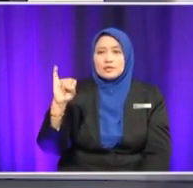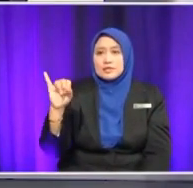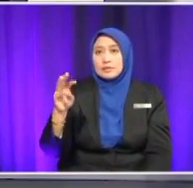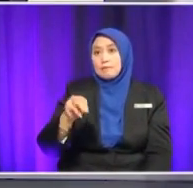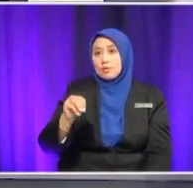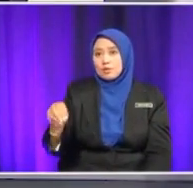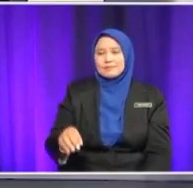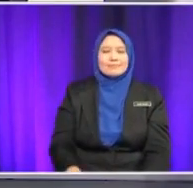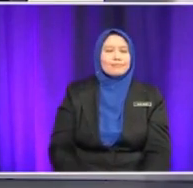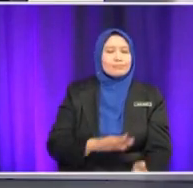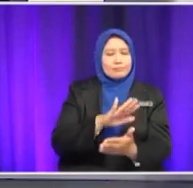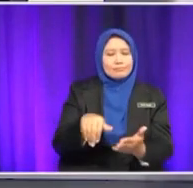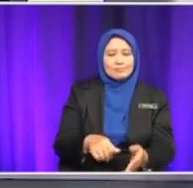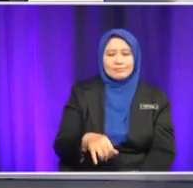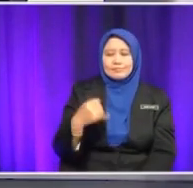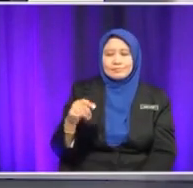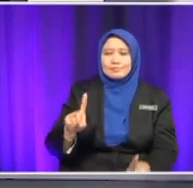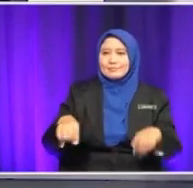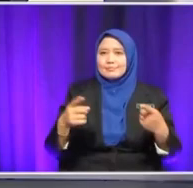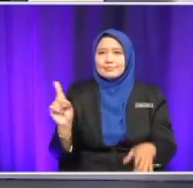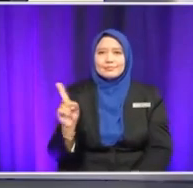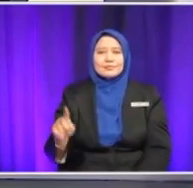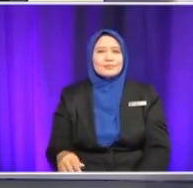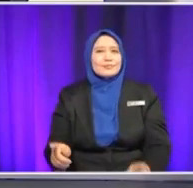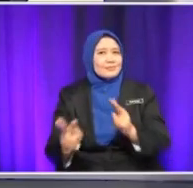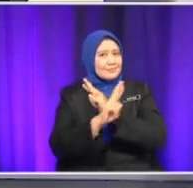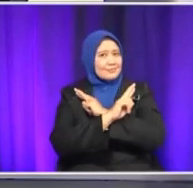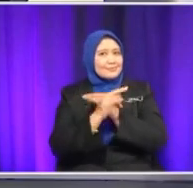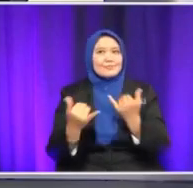murid-muri Jangan kemana-mana kembali selepas ini